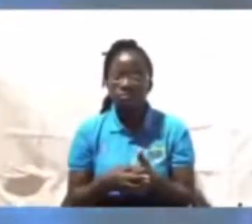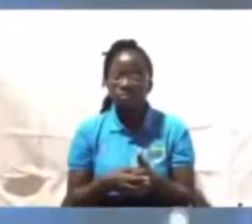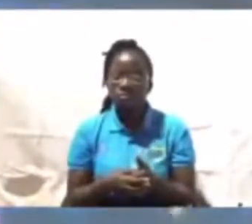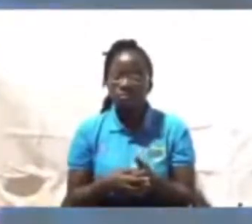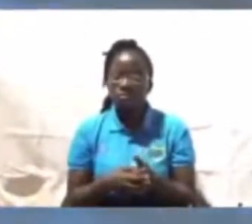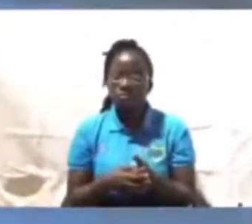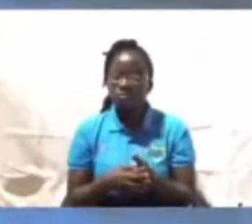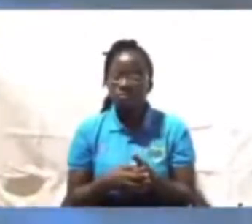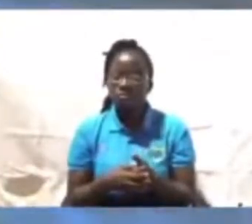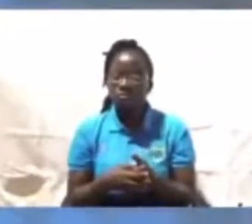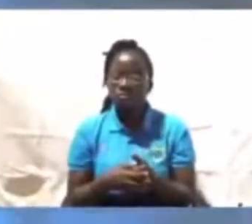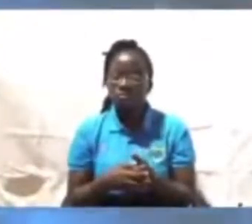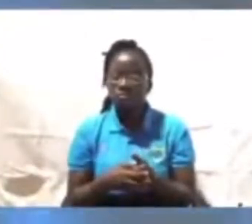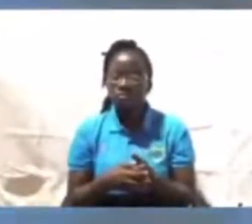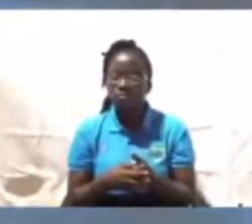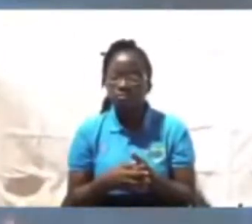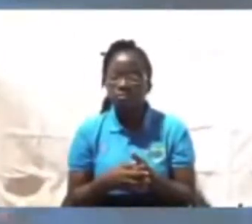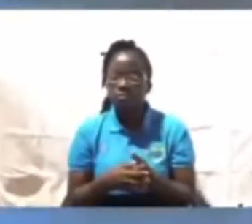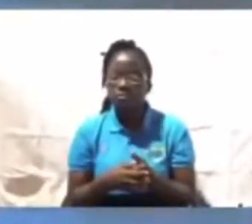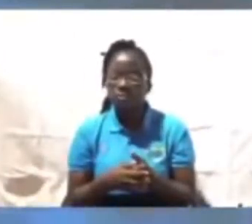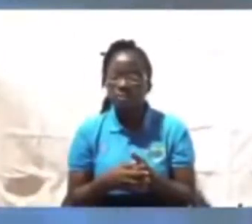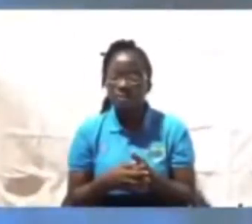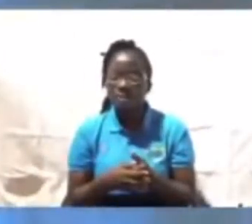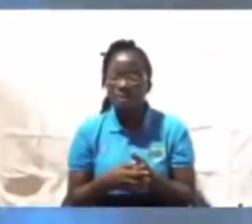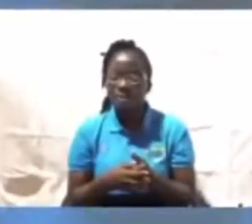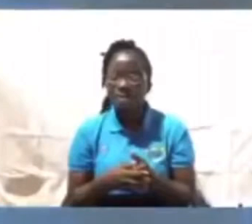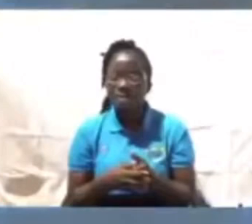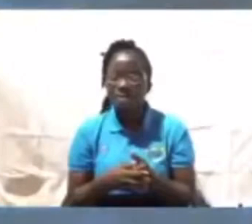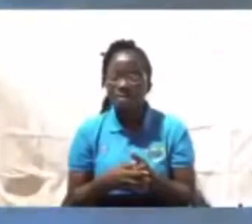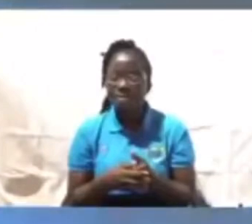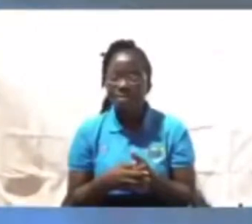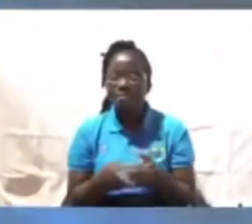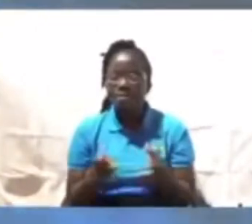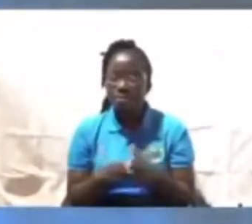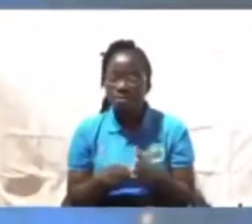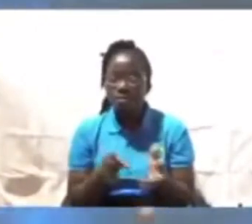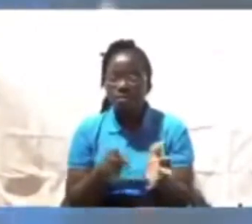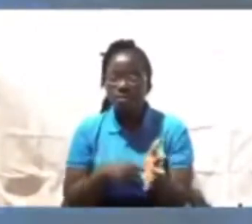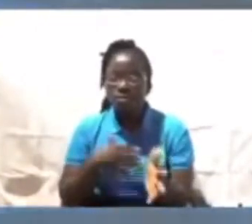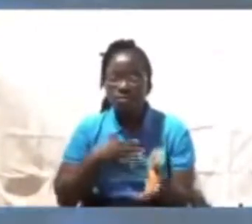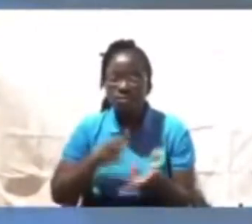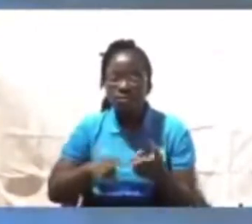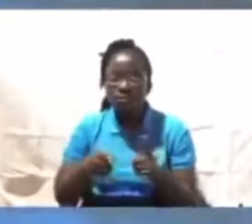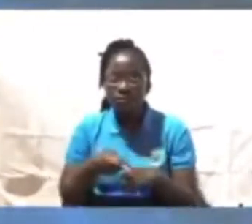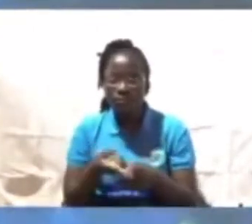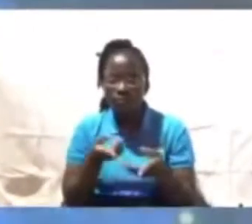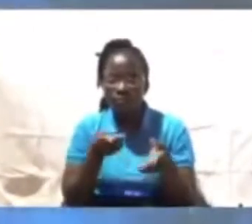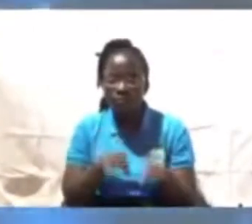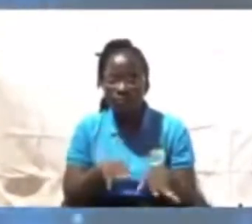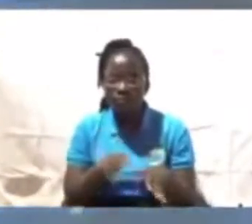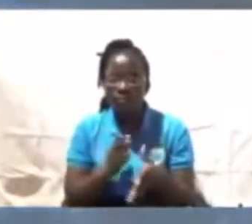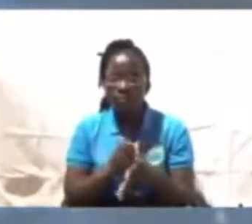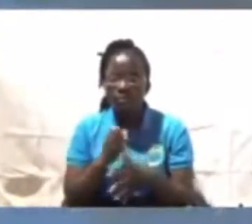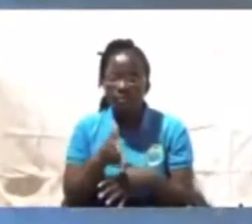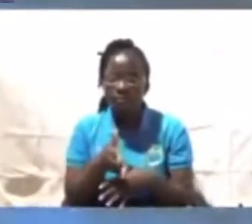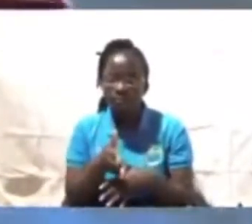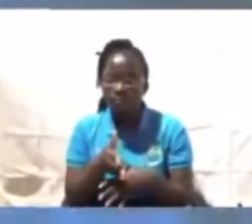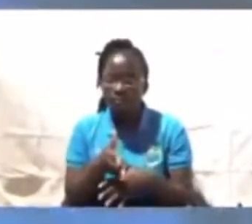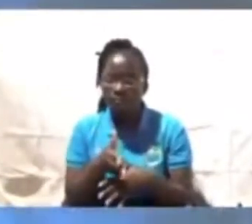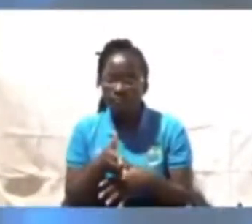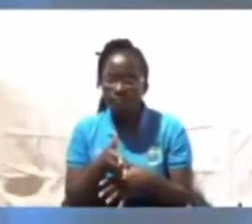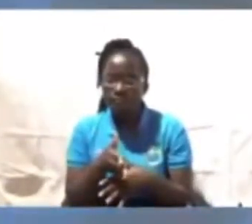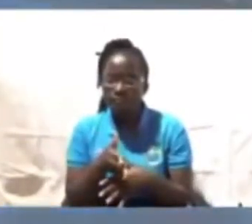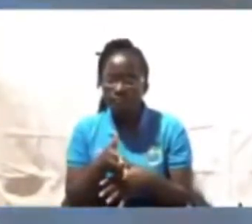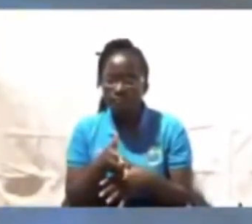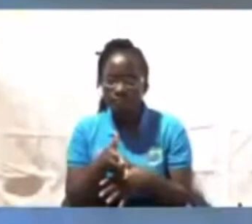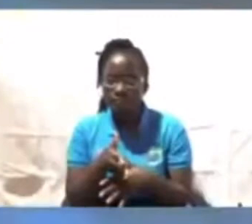omudi bisa na aba no obisa ni na aba no wa ba jina he na wa bo so pe se nana nana nka mo